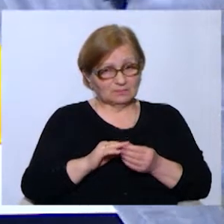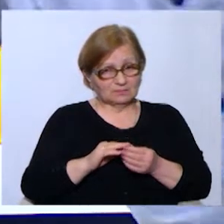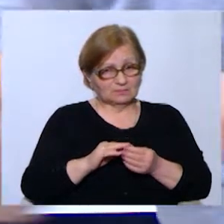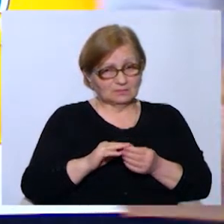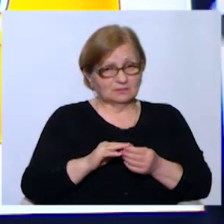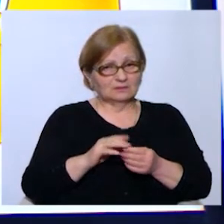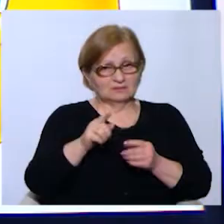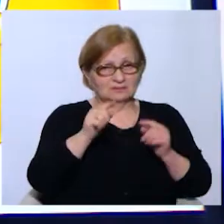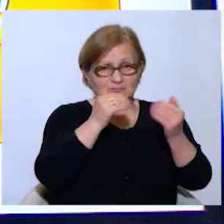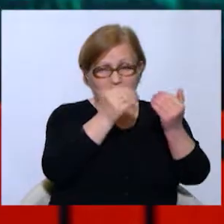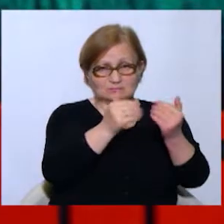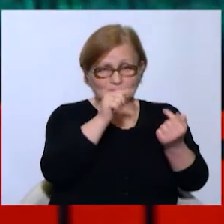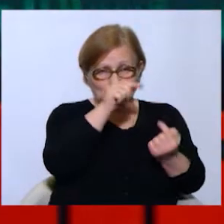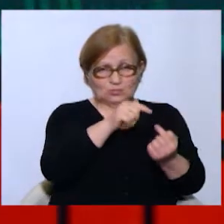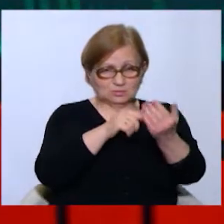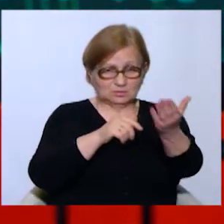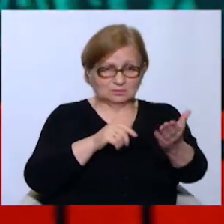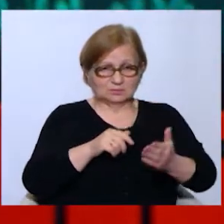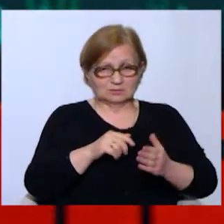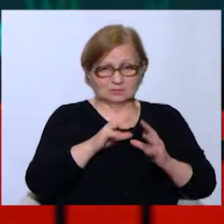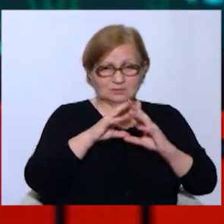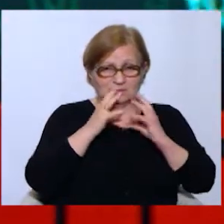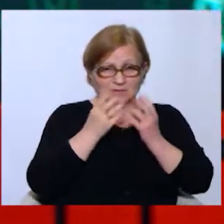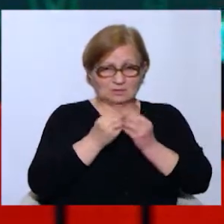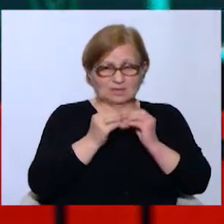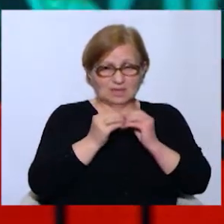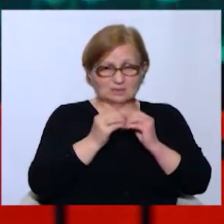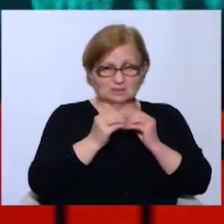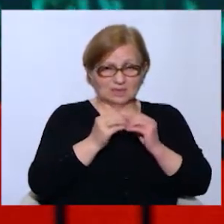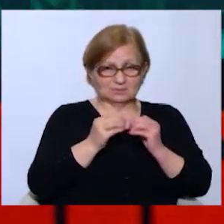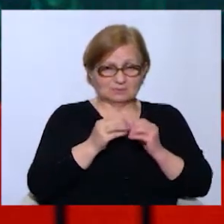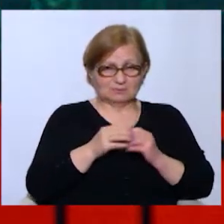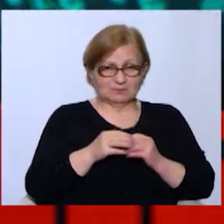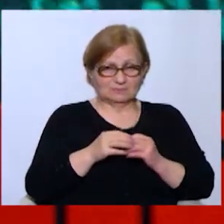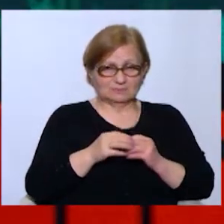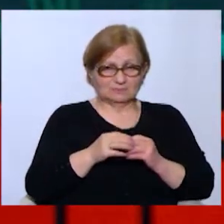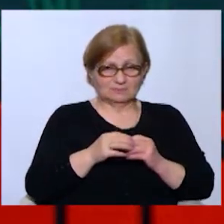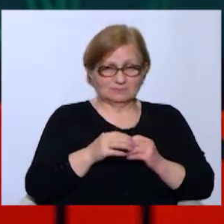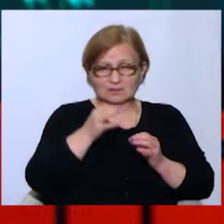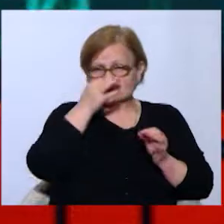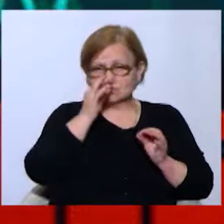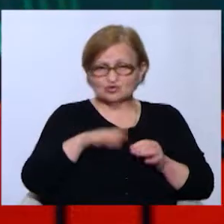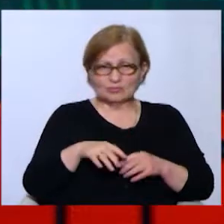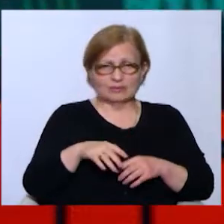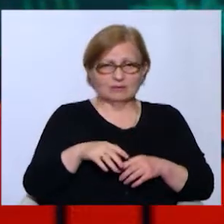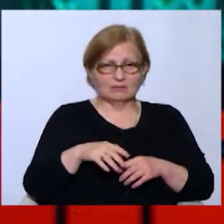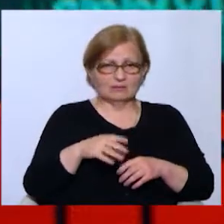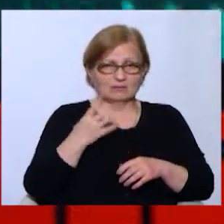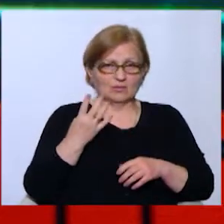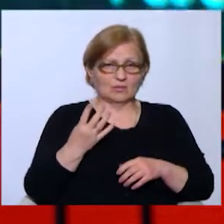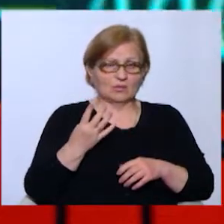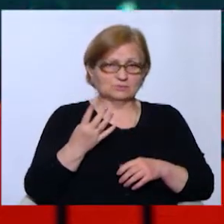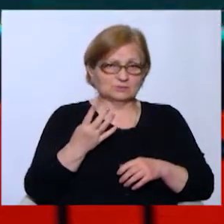ეს 9-იანს ჭირდება, რომ დამრგვალდეს და 10 გახდეს. კიდევ მჩება